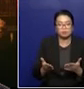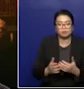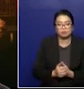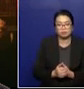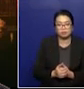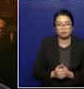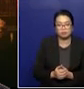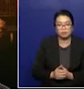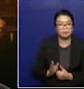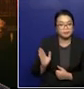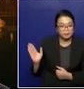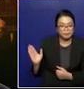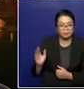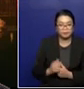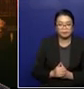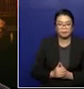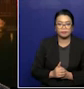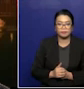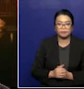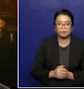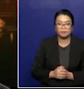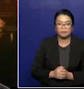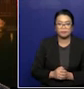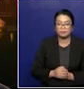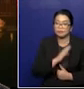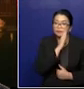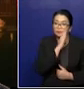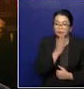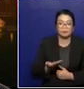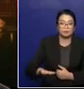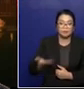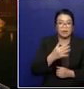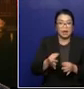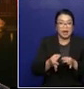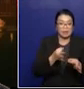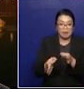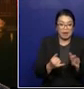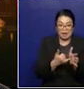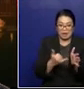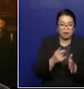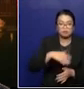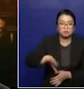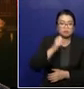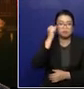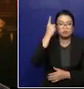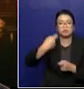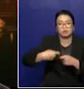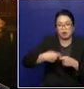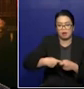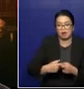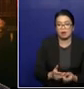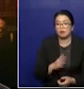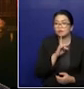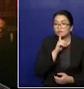เรื่องนี้นะฮะผมว่าถ้าพี่น้องไม่อธิบายด้วยภาษาง่ายๆเขาไม่เข้าใจหรอกฮะท่านดูนะฮะท